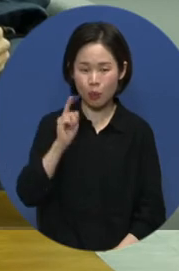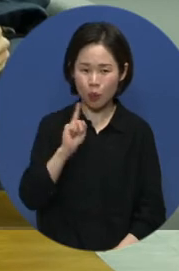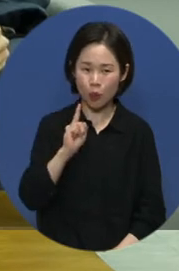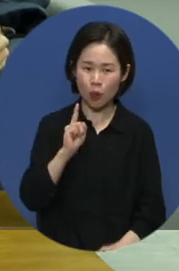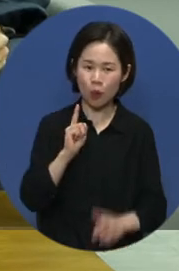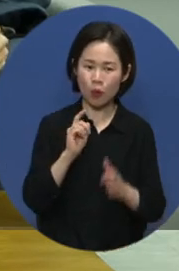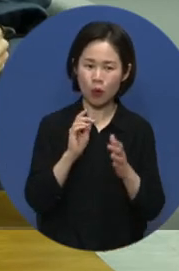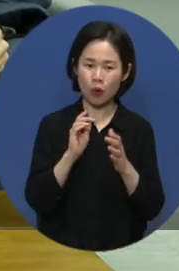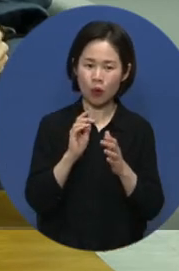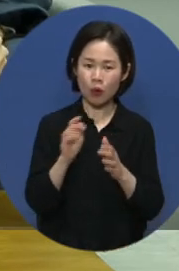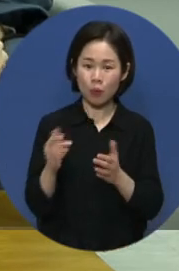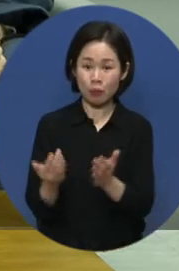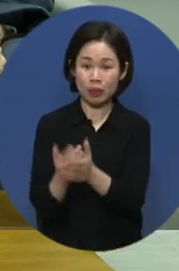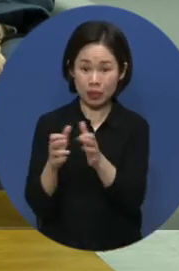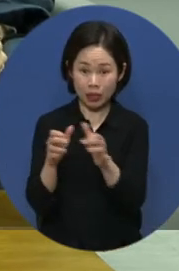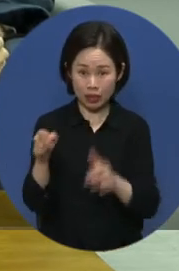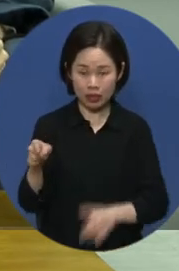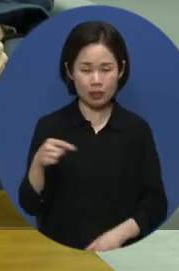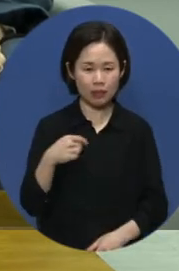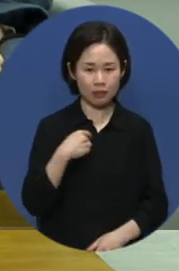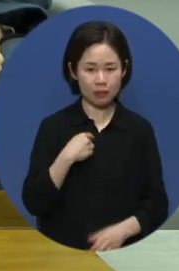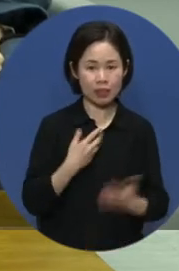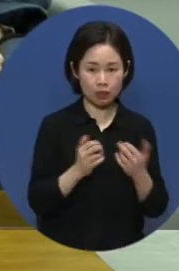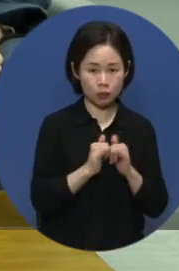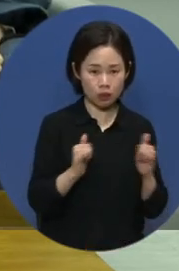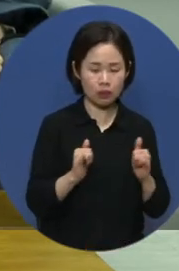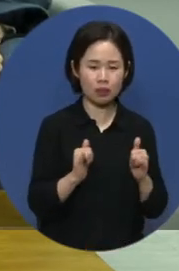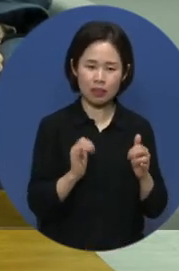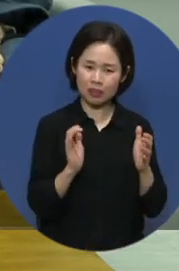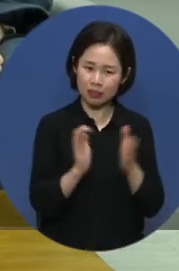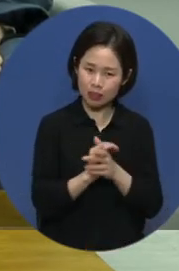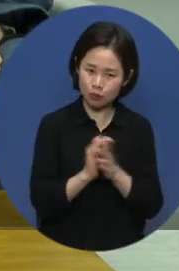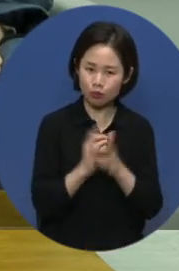편한 어떤 누군가로서 이제